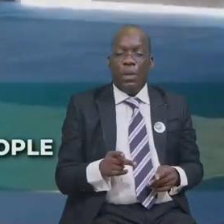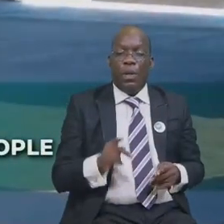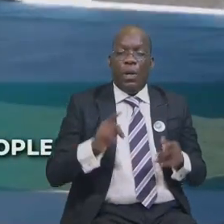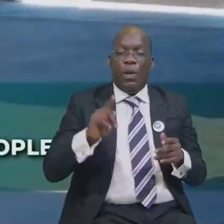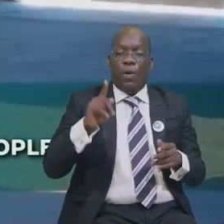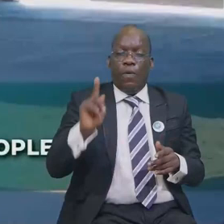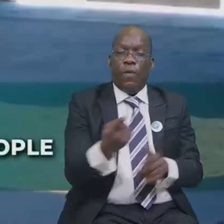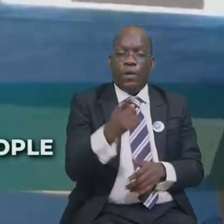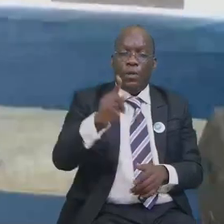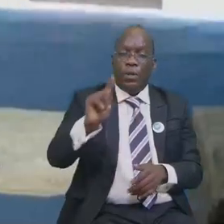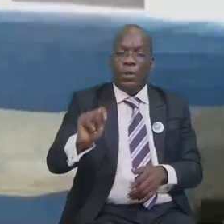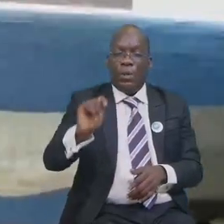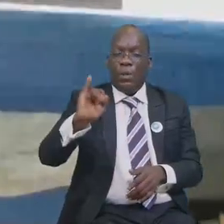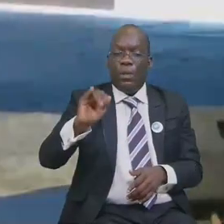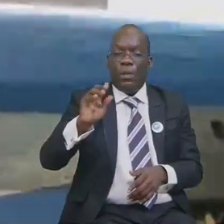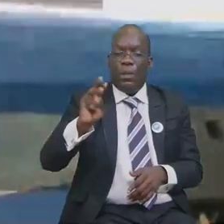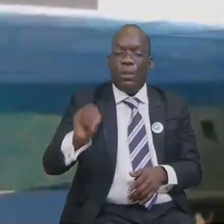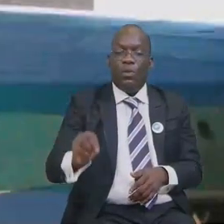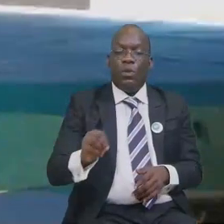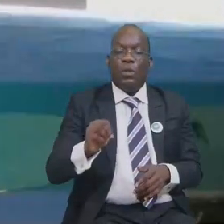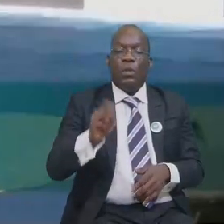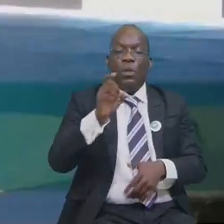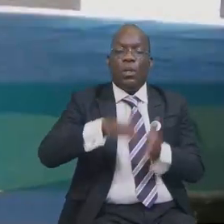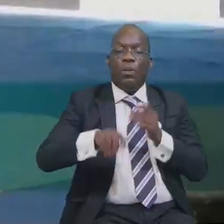1 Timothée 4, verset 1.